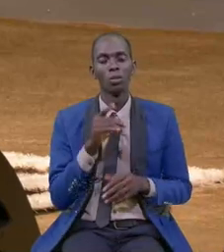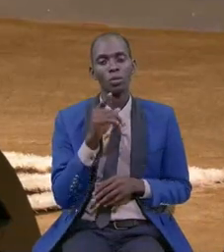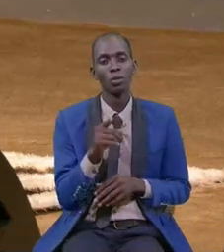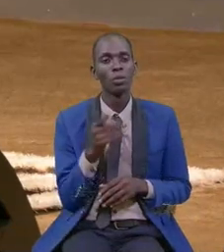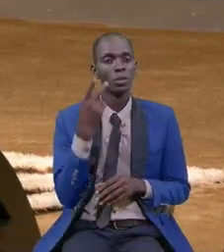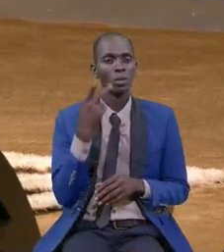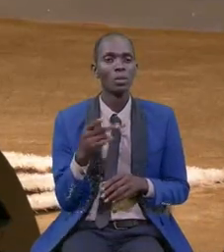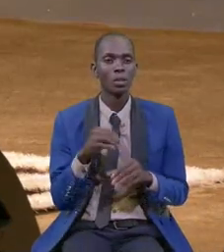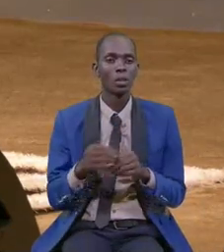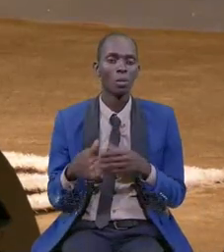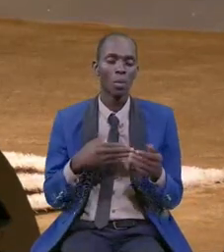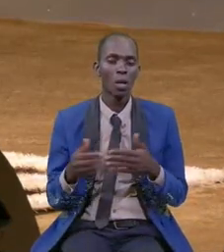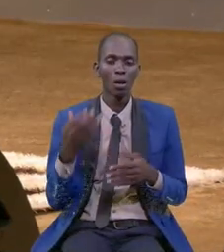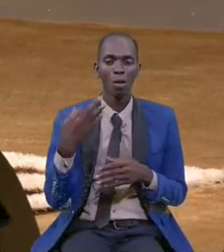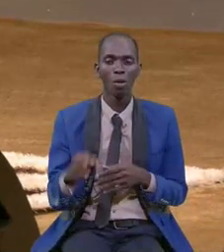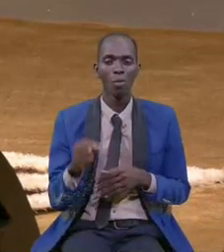cas